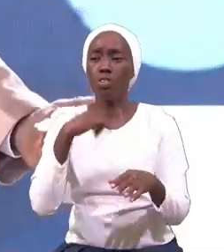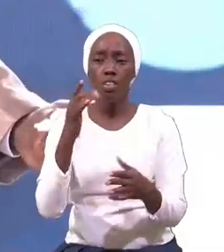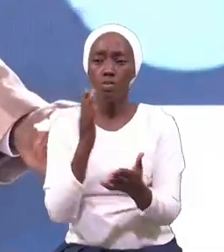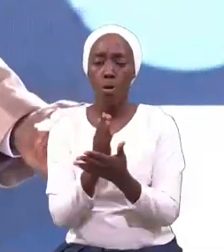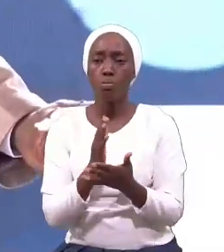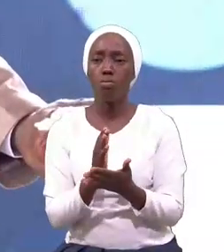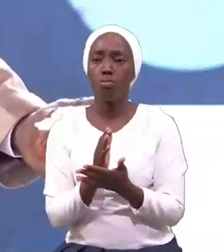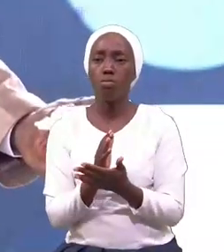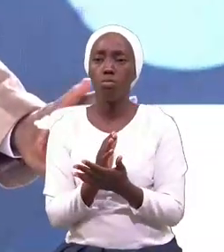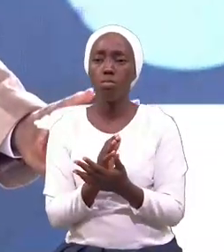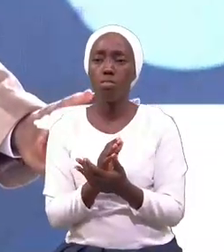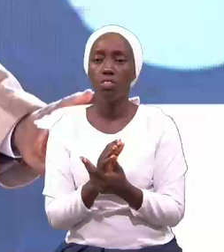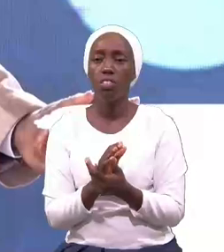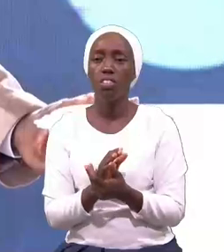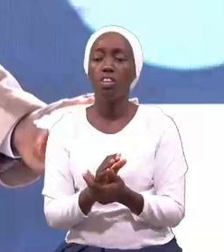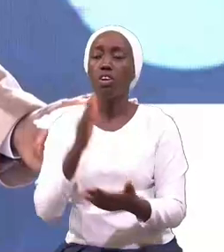pas arrêtez.